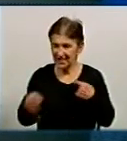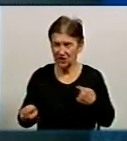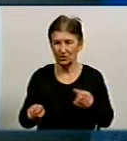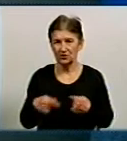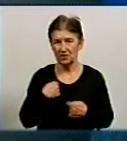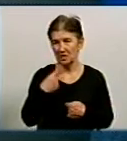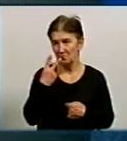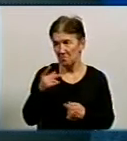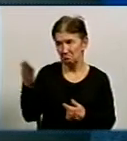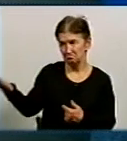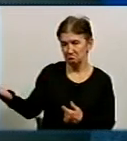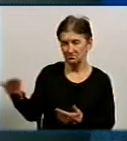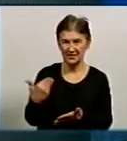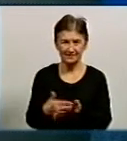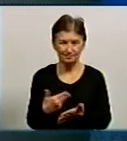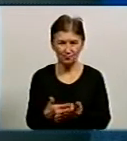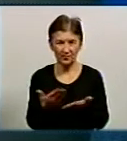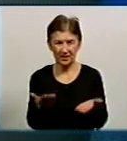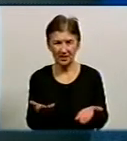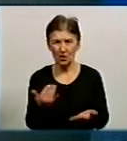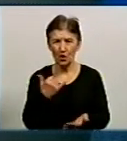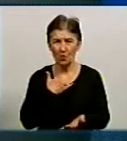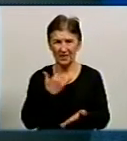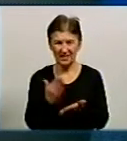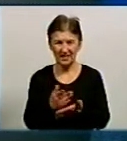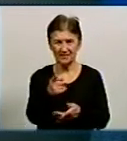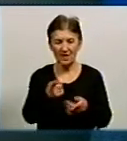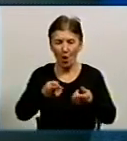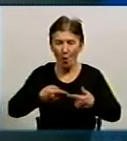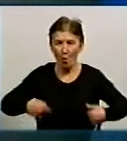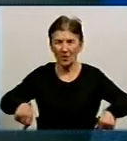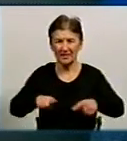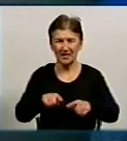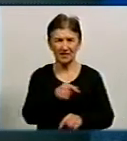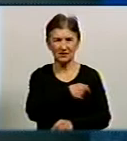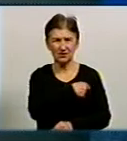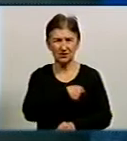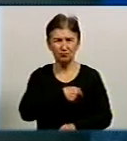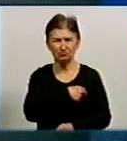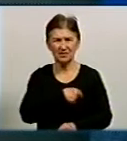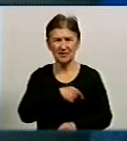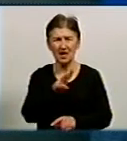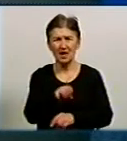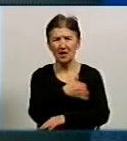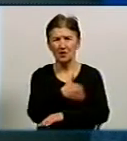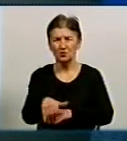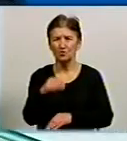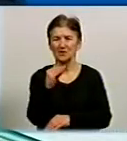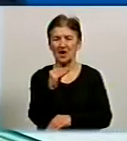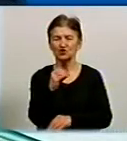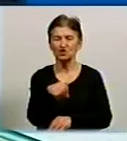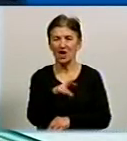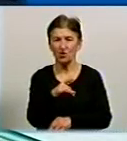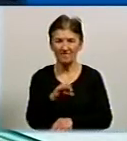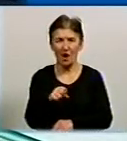от сусіди зробили. Ну, от, наприклад, у мене є округ депутатський на вулицях Жадова, Попова,